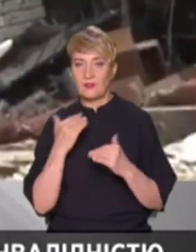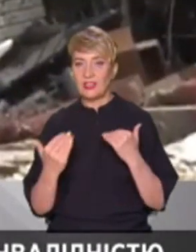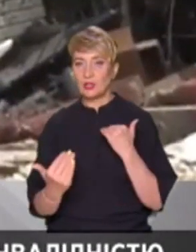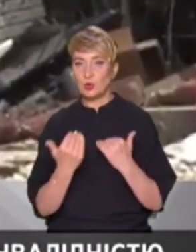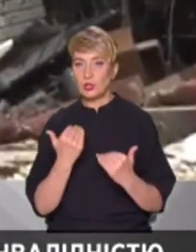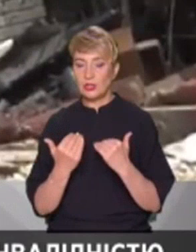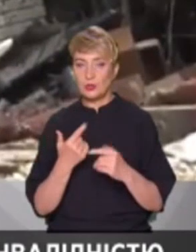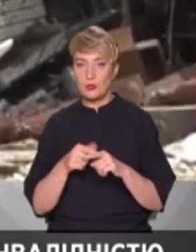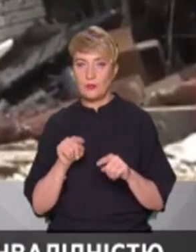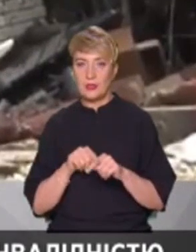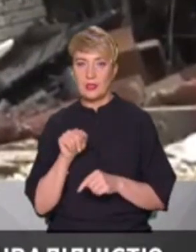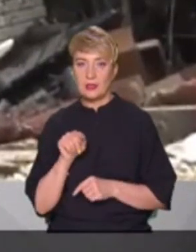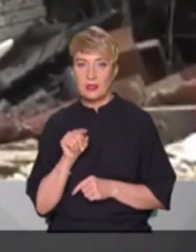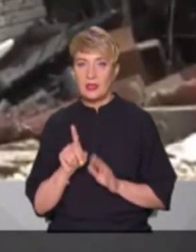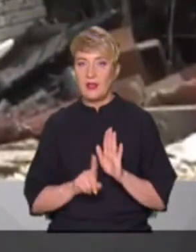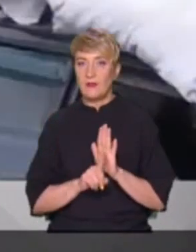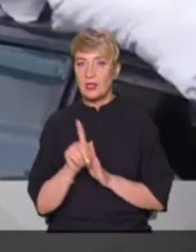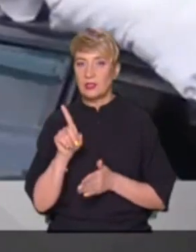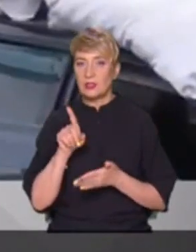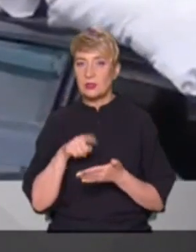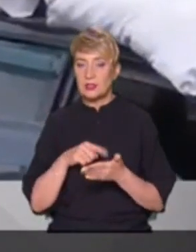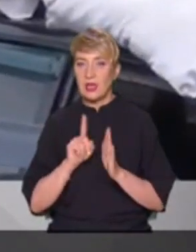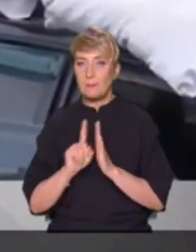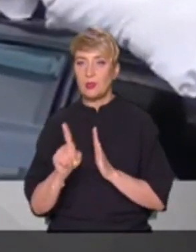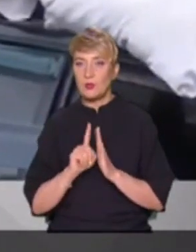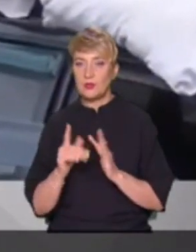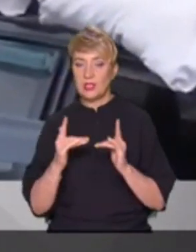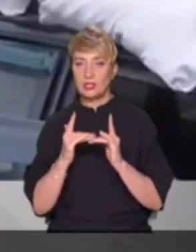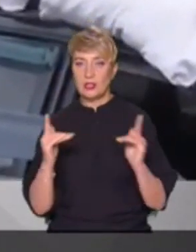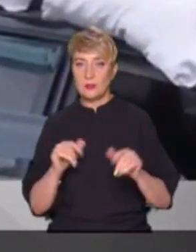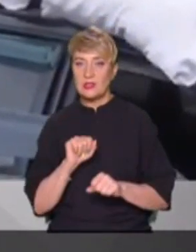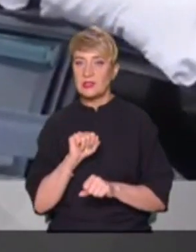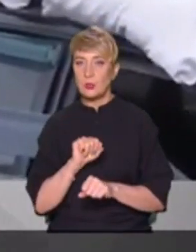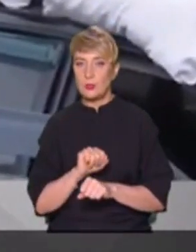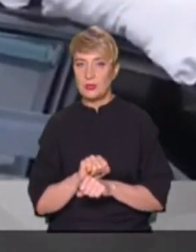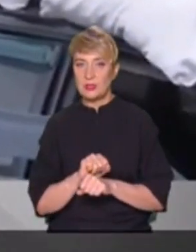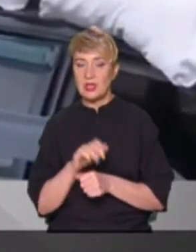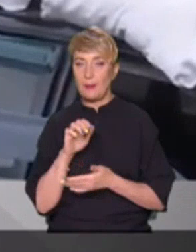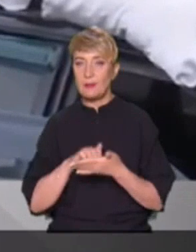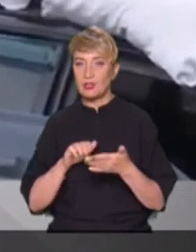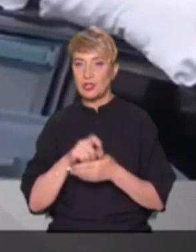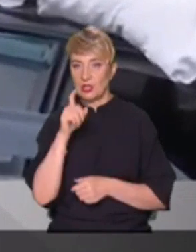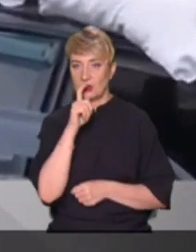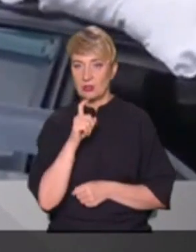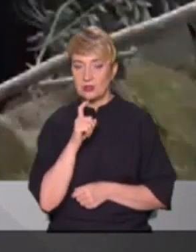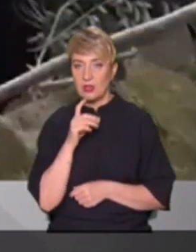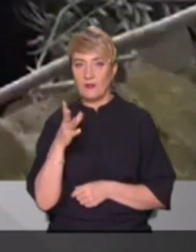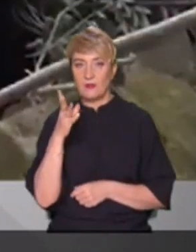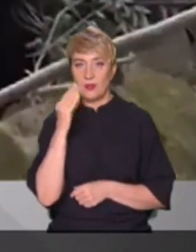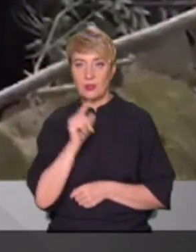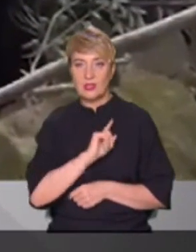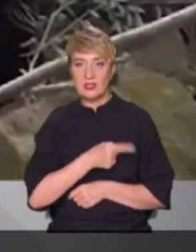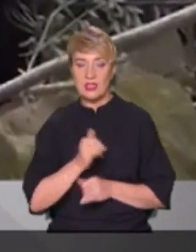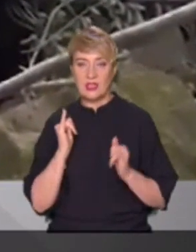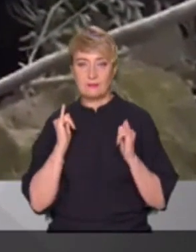не викликають довіри. Відтак, проїзд через міст зупинений. Причини наразі незрозумілі, але враховуючи сильний викид